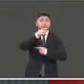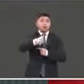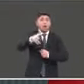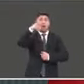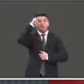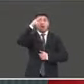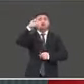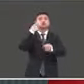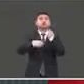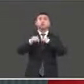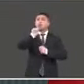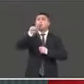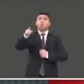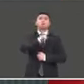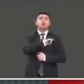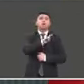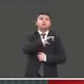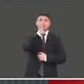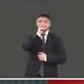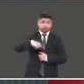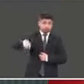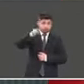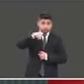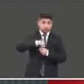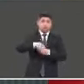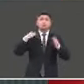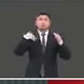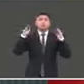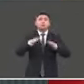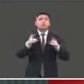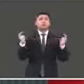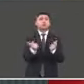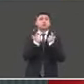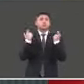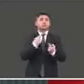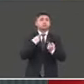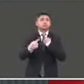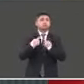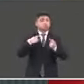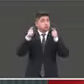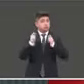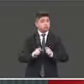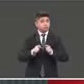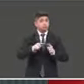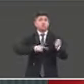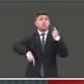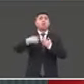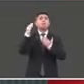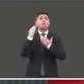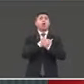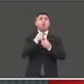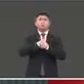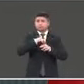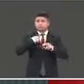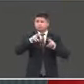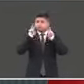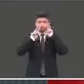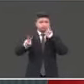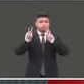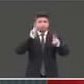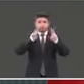Amerikalı şirketlerin temsilcileri ile toplantılarımız oldu Tüm bu programlarda gördüğümüz